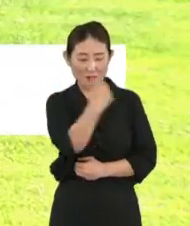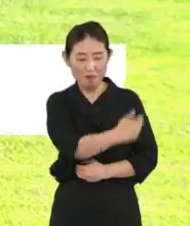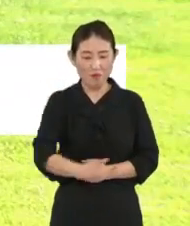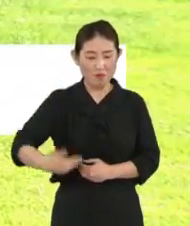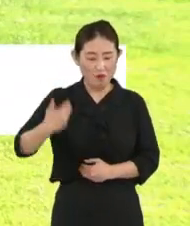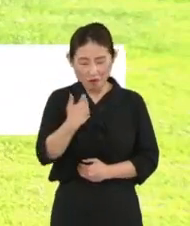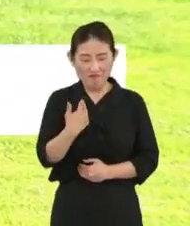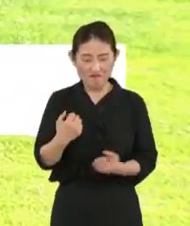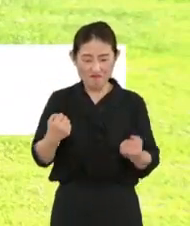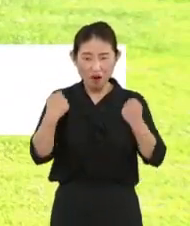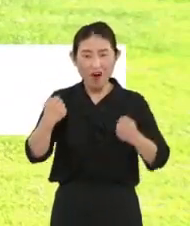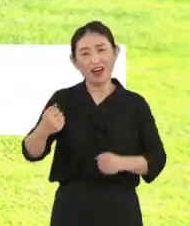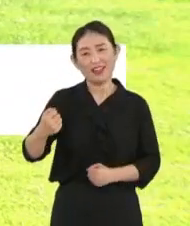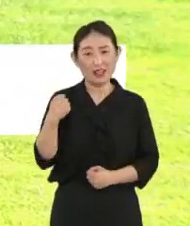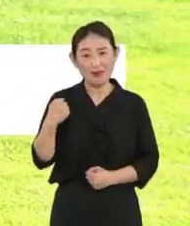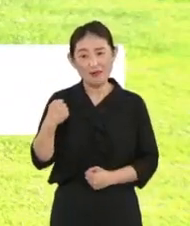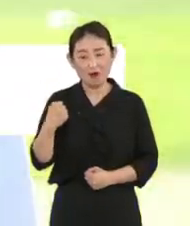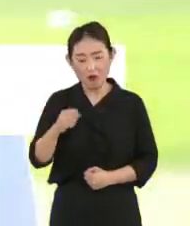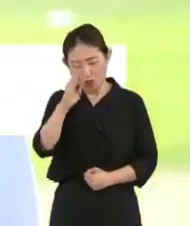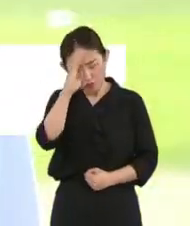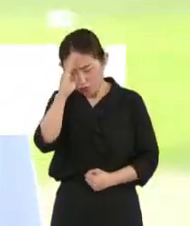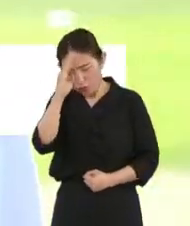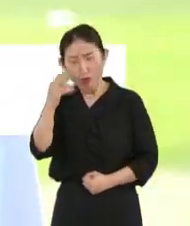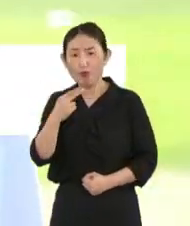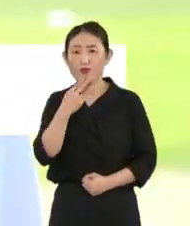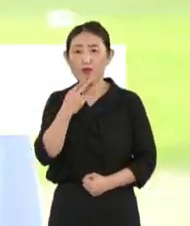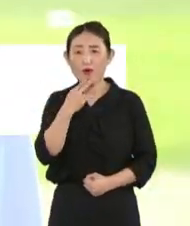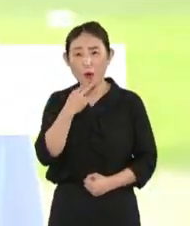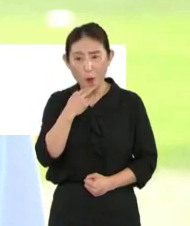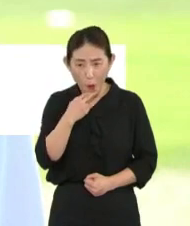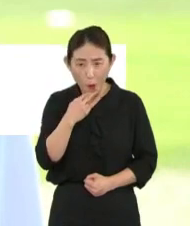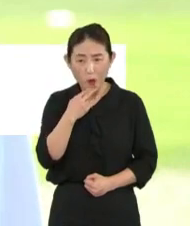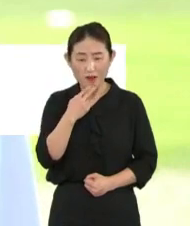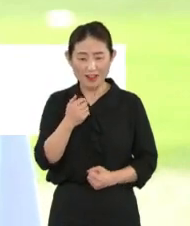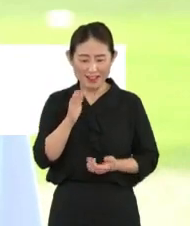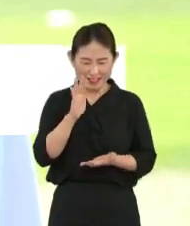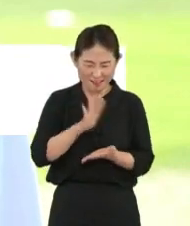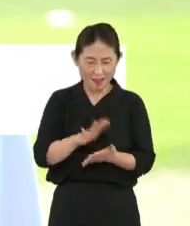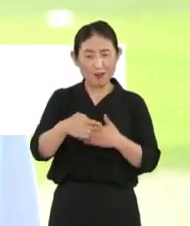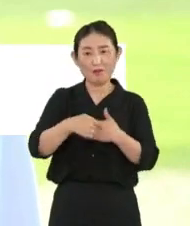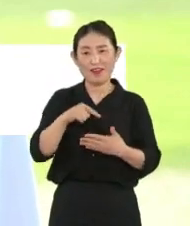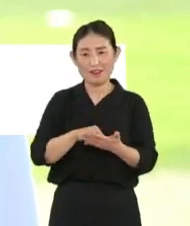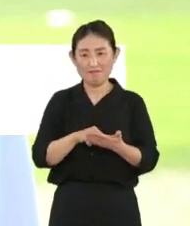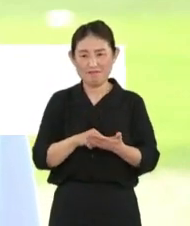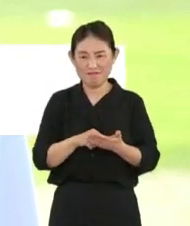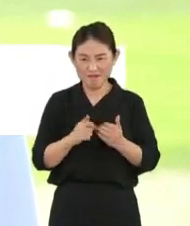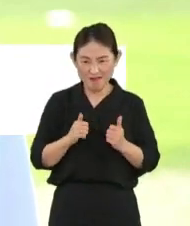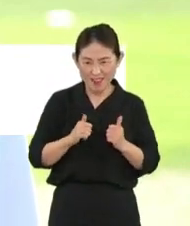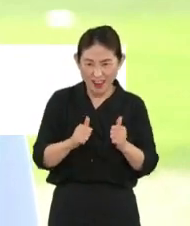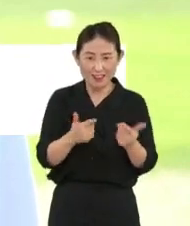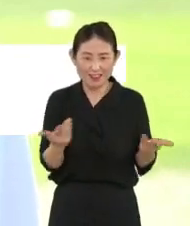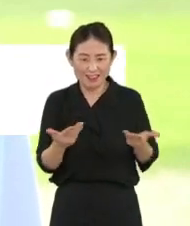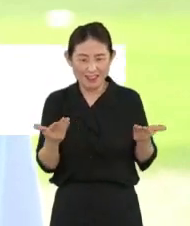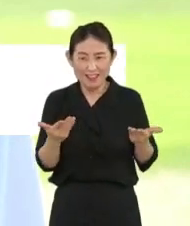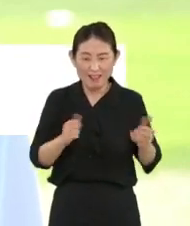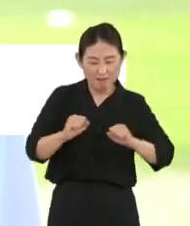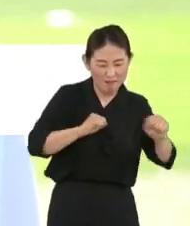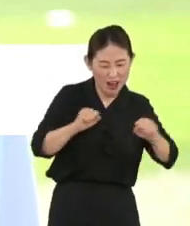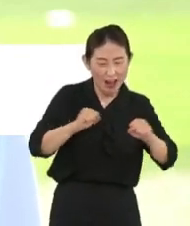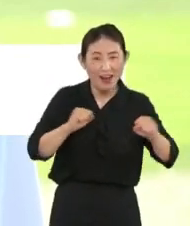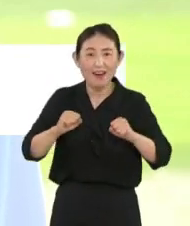공감도 어디 아픈 데가 웃고 일하니까 는 열정적으로 어 내가 하고 있는 일에